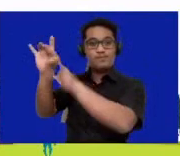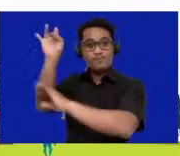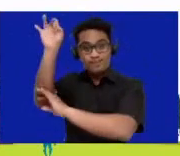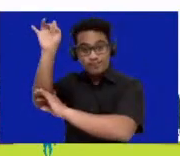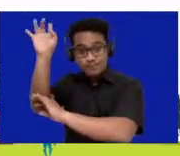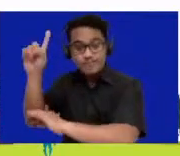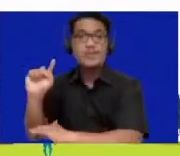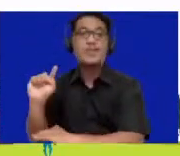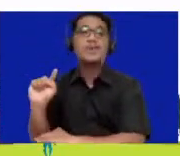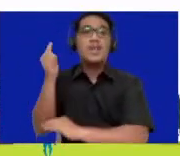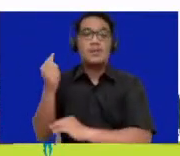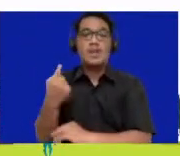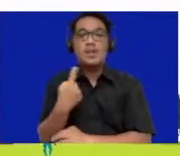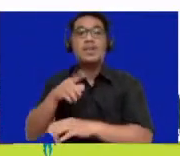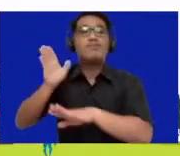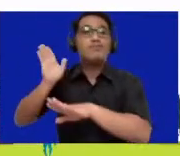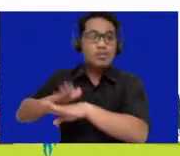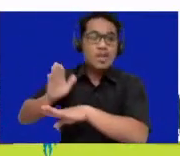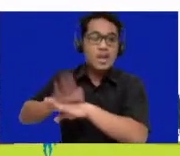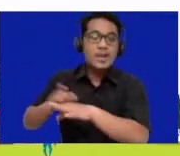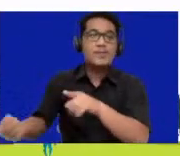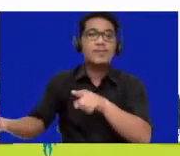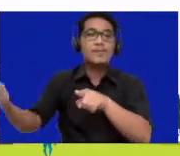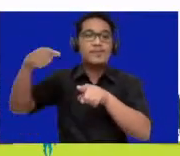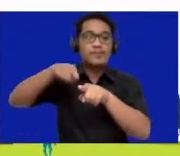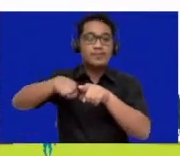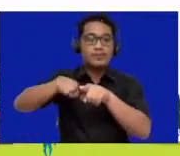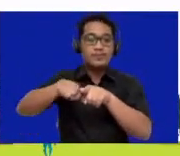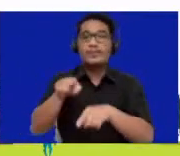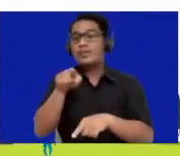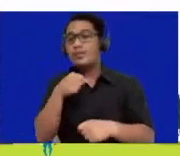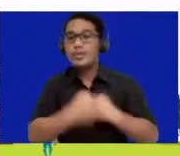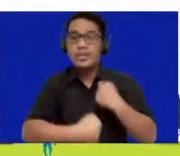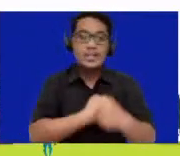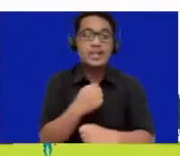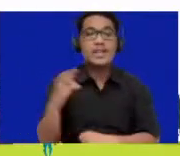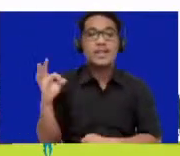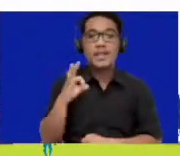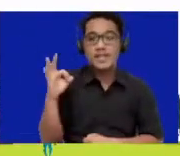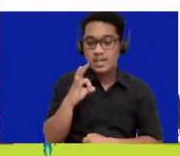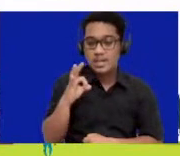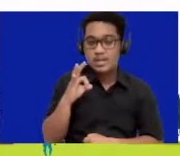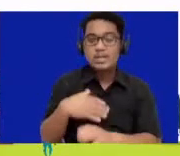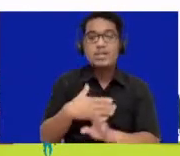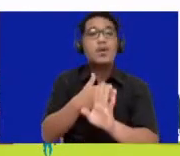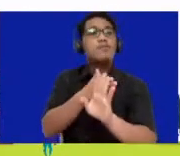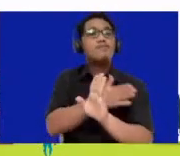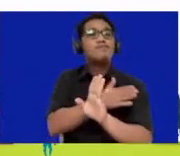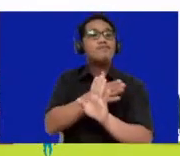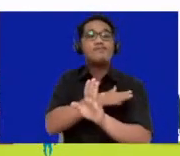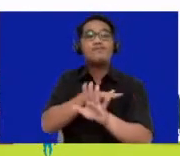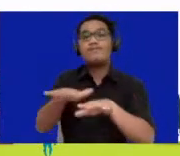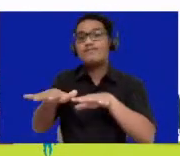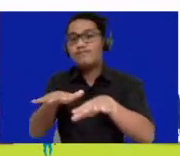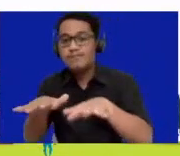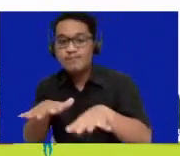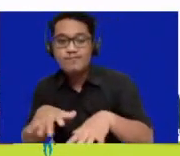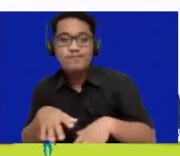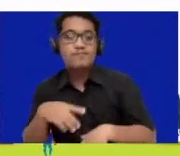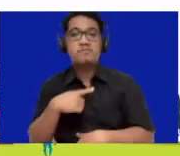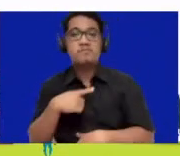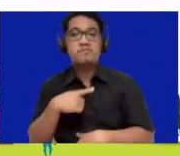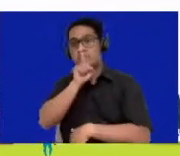lokal. Itulah kegiatan Tagana pada saat pra-bencana. Kami tidak diam, kami terus